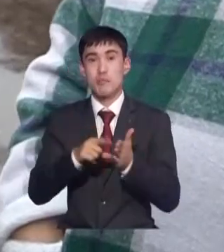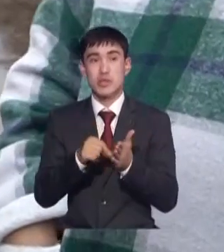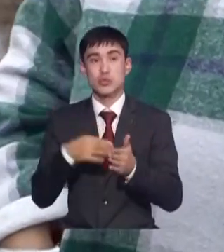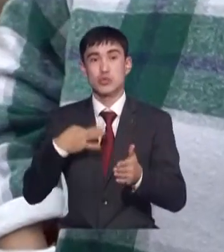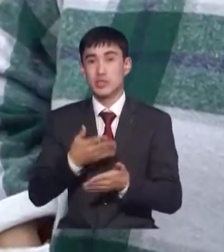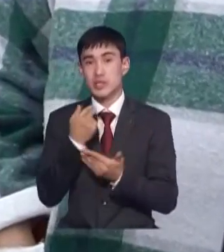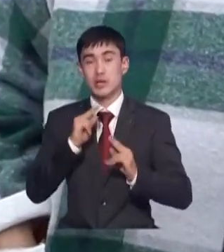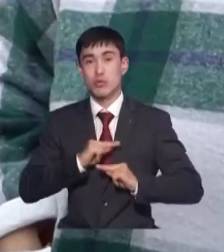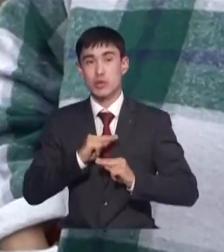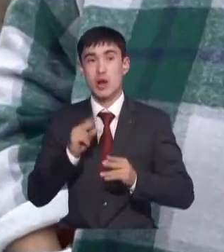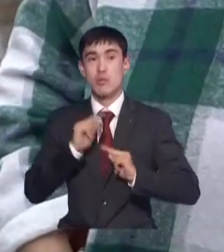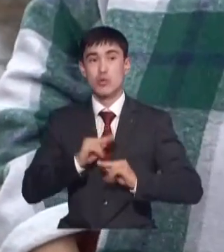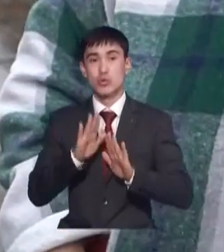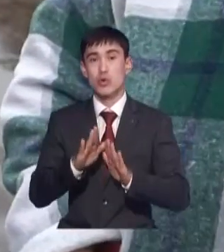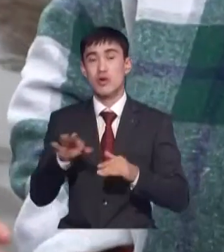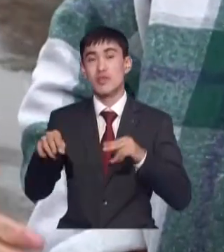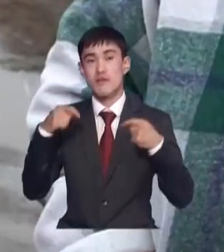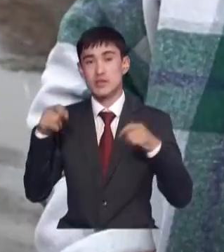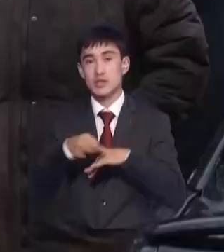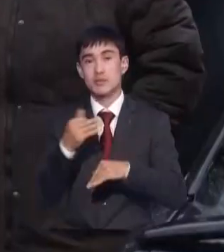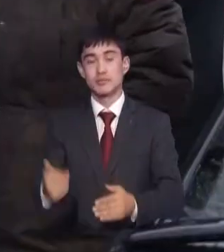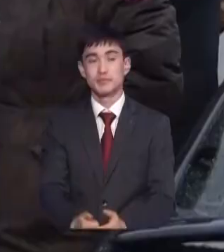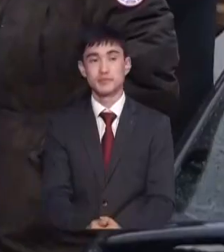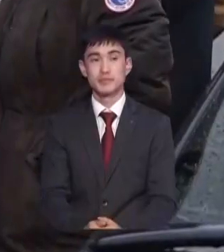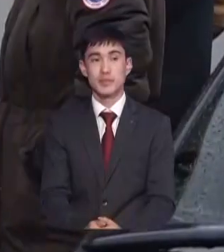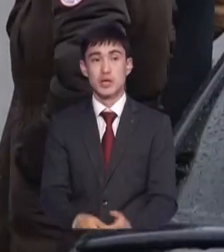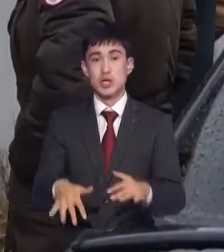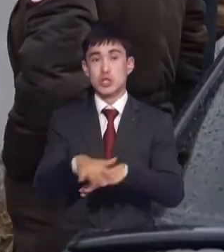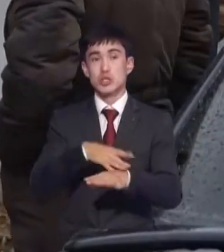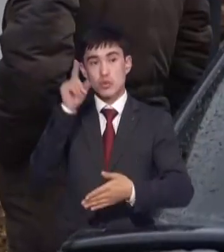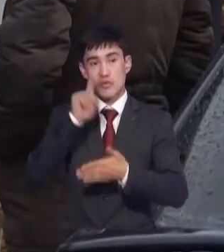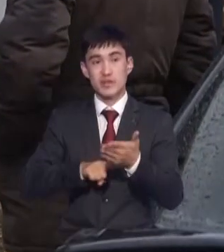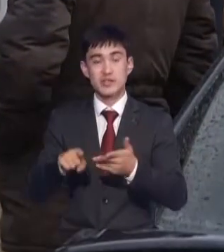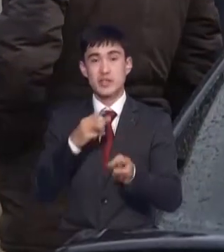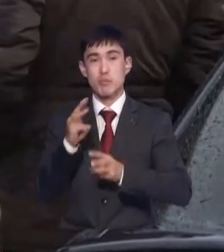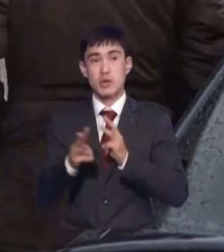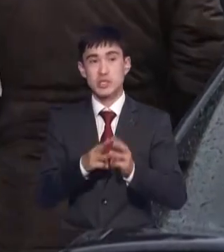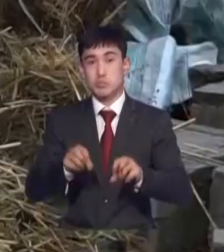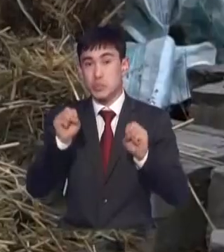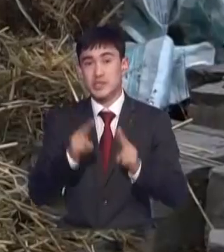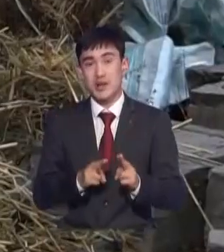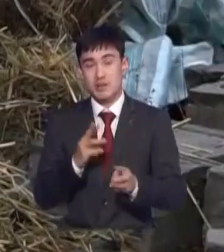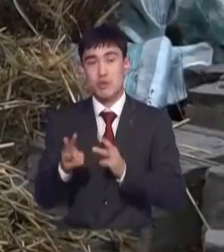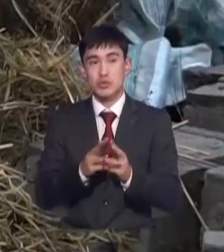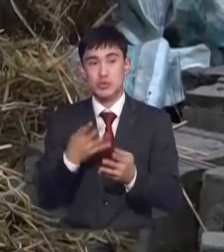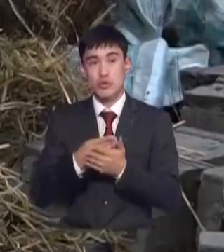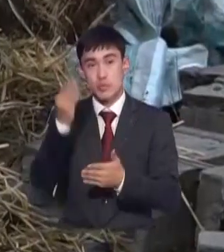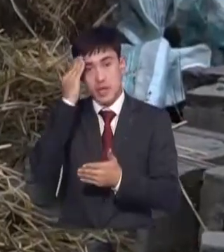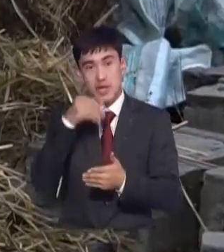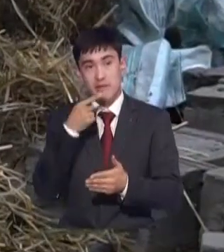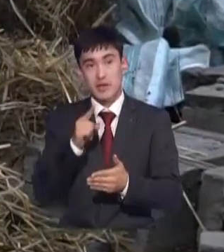сына нет работы, а работает только невестка. Жители уверены, что все эти пожары – умышленный поджог. Свое мнение